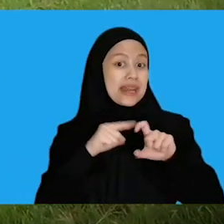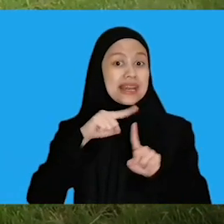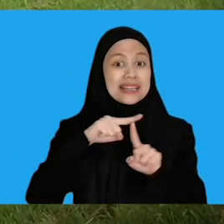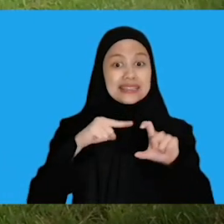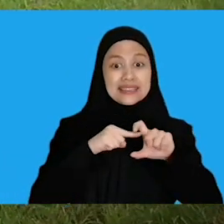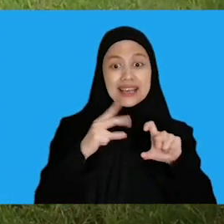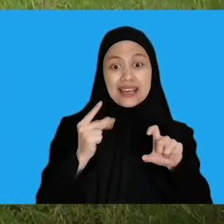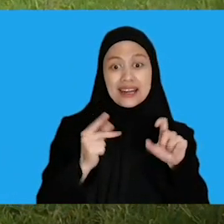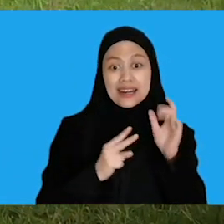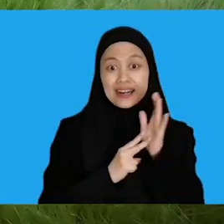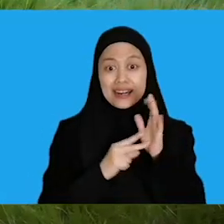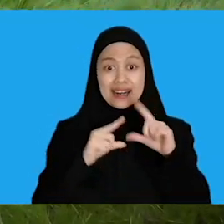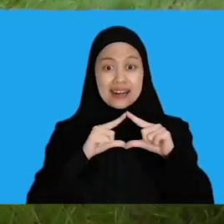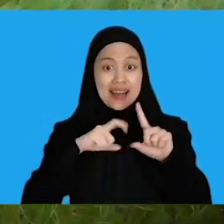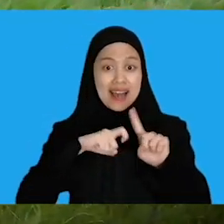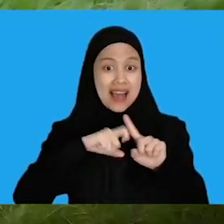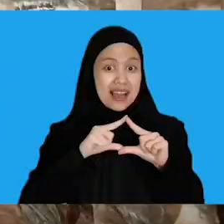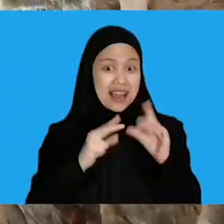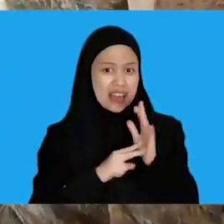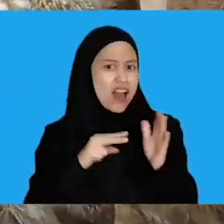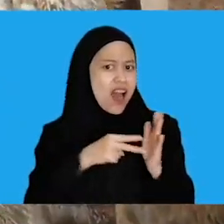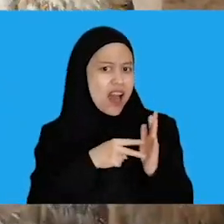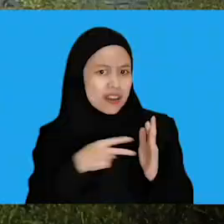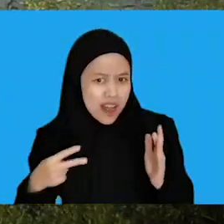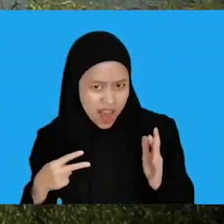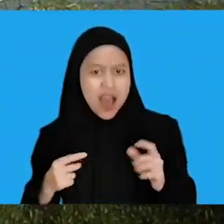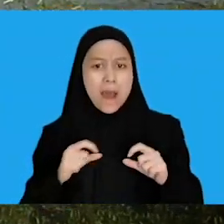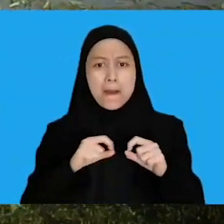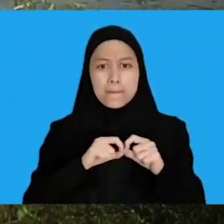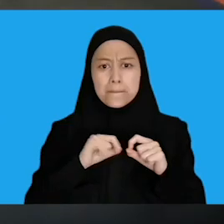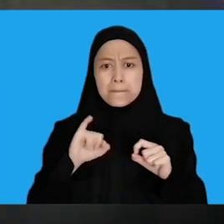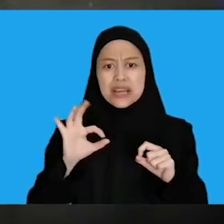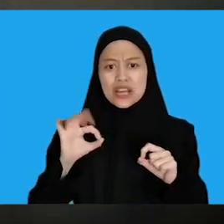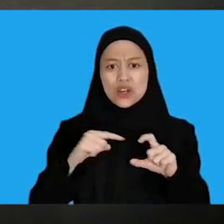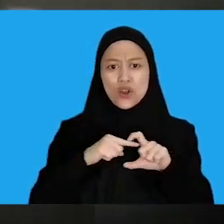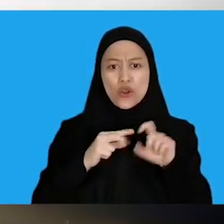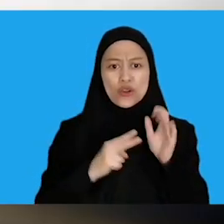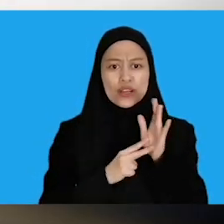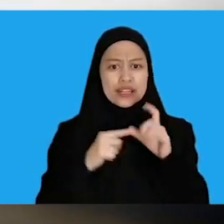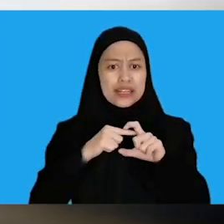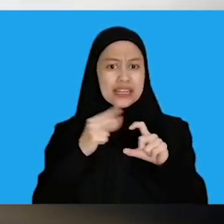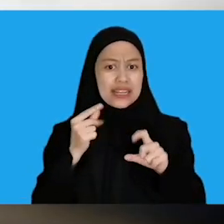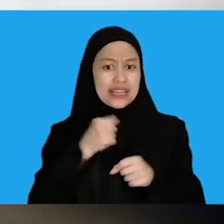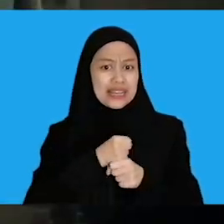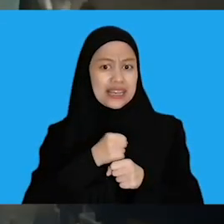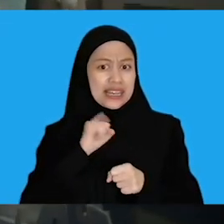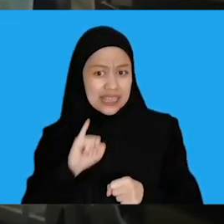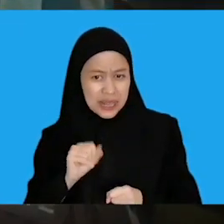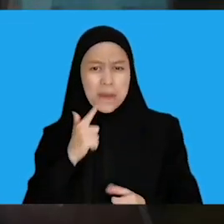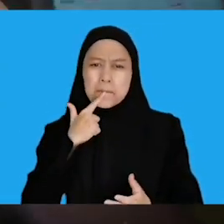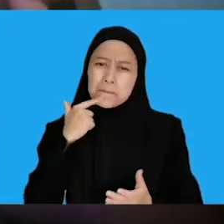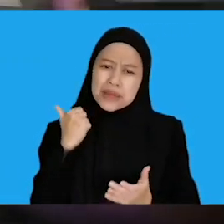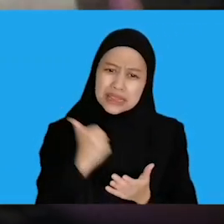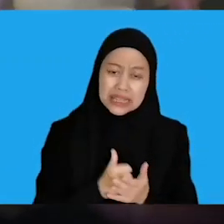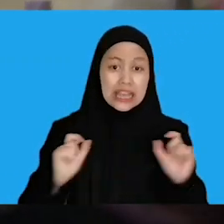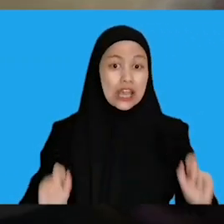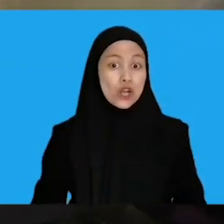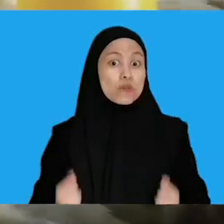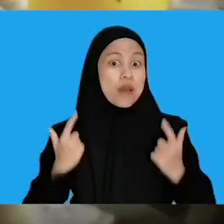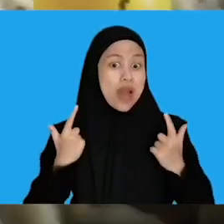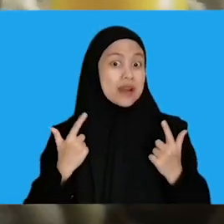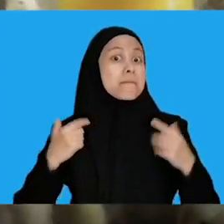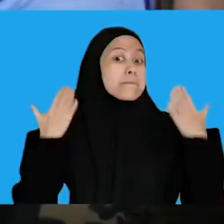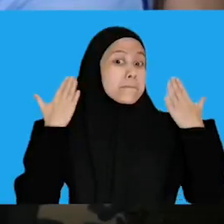Peternakan adalah sumber bioenergi penopang penting kehidupan manusia, strategis mewujudkan ketahanan pangan nasional yang